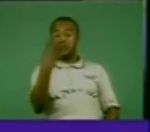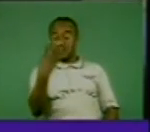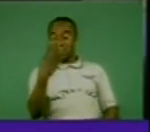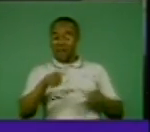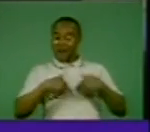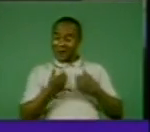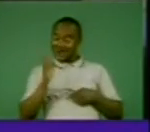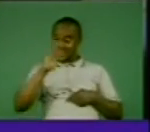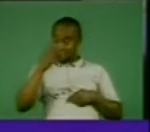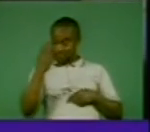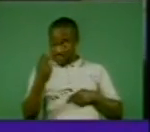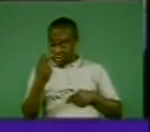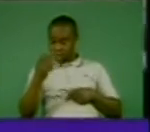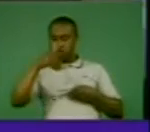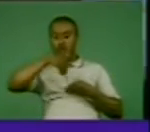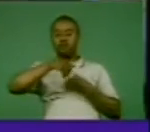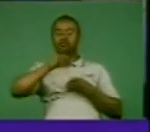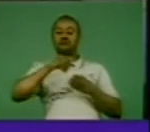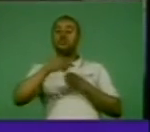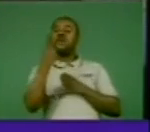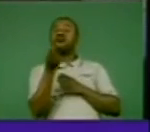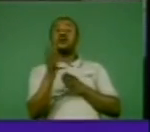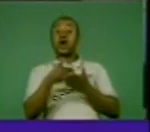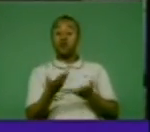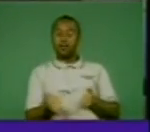ibara sura ya kwanza.